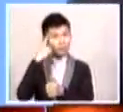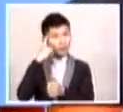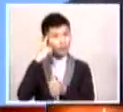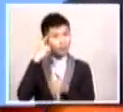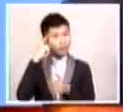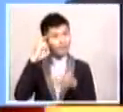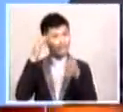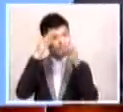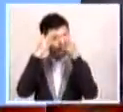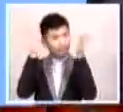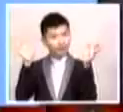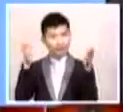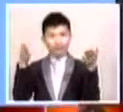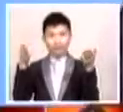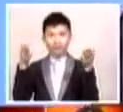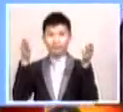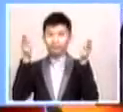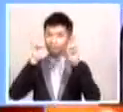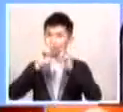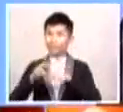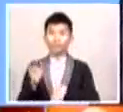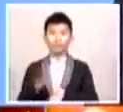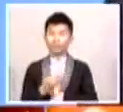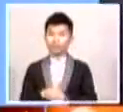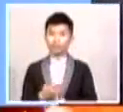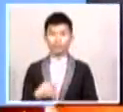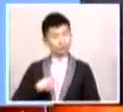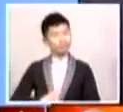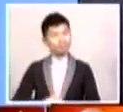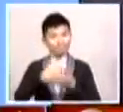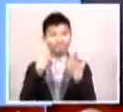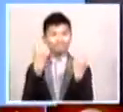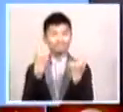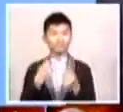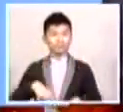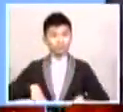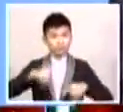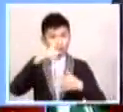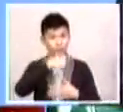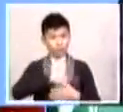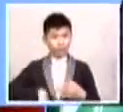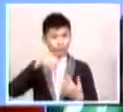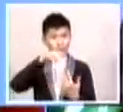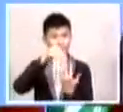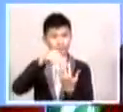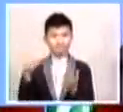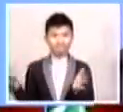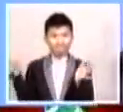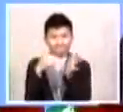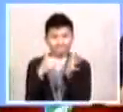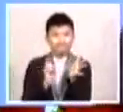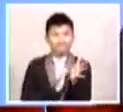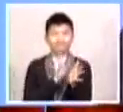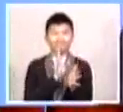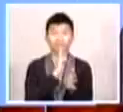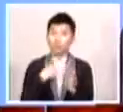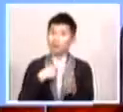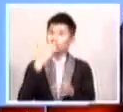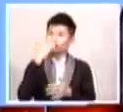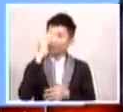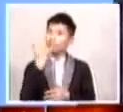考，令人佩服。初选很快就要结束，我可能胜